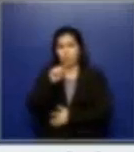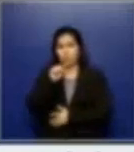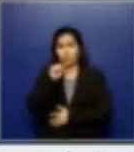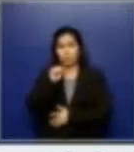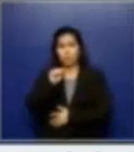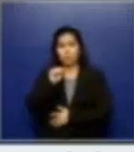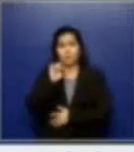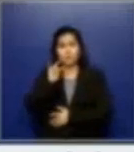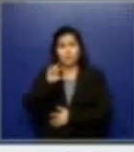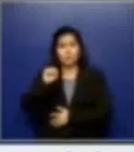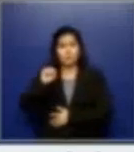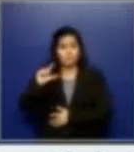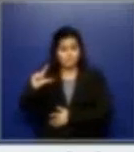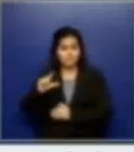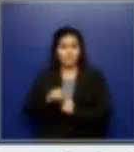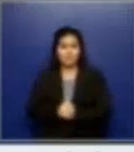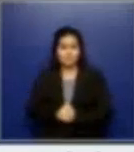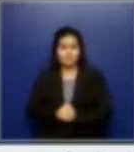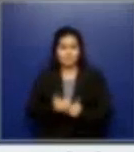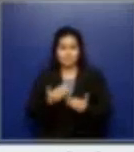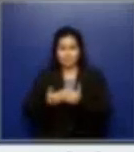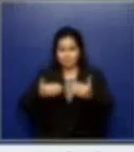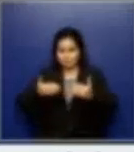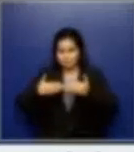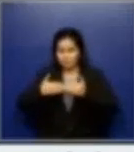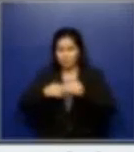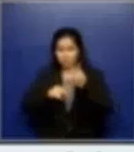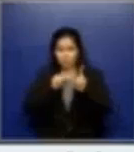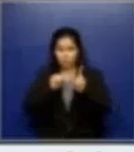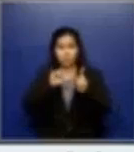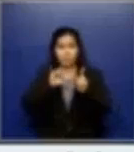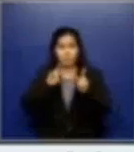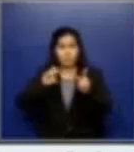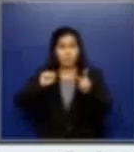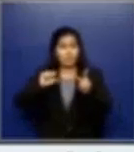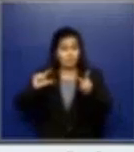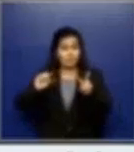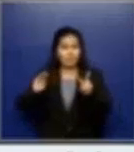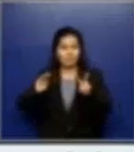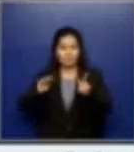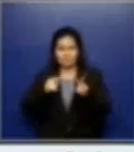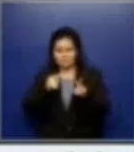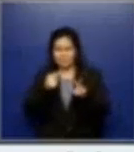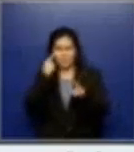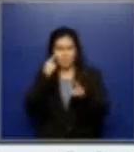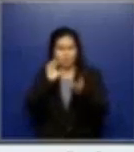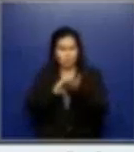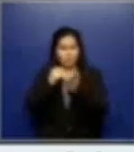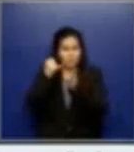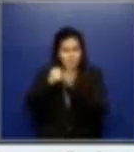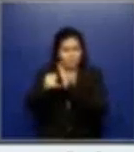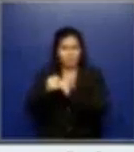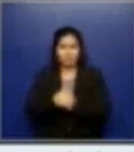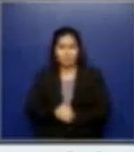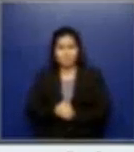2,700,000,000จะจัดเก็บรายได้นี่2,700,000,000ผมว่าผิดผิดมาก